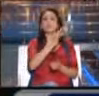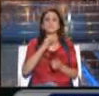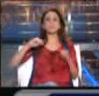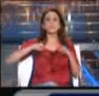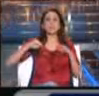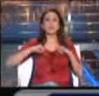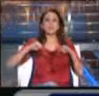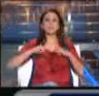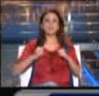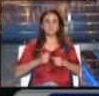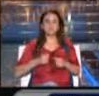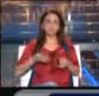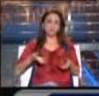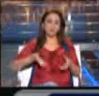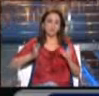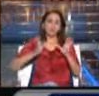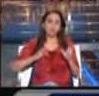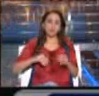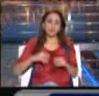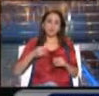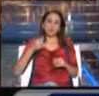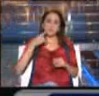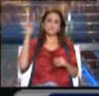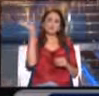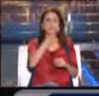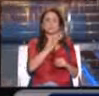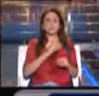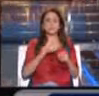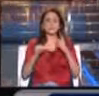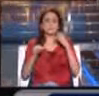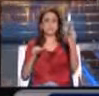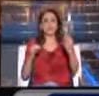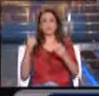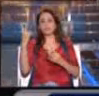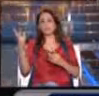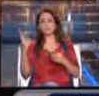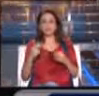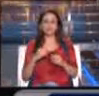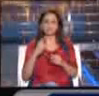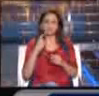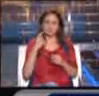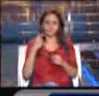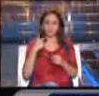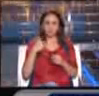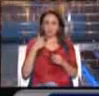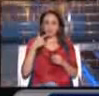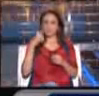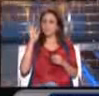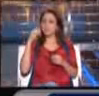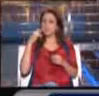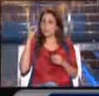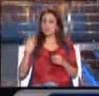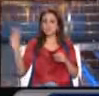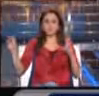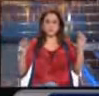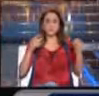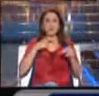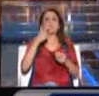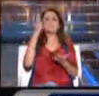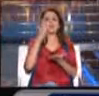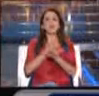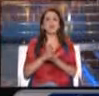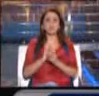مثلا خد ماتشين واحد شتم هنا في نادي خد ماتشين ما يجي يدي ده ثلاثة ويدي ده اثنين او يدي ده ما يدوش حاجه انا ما اقول لازم ده ياخد زي ده يبقى ده حق